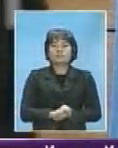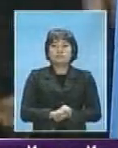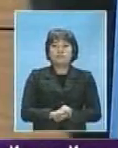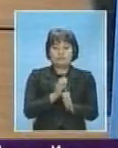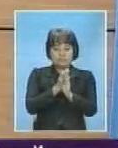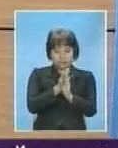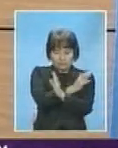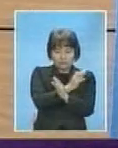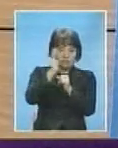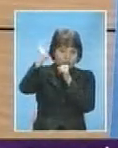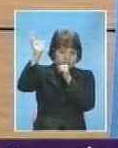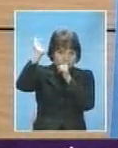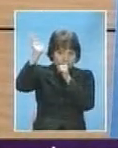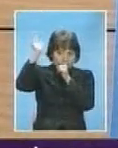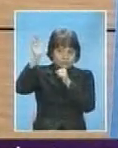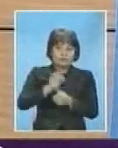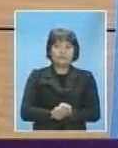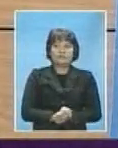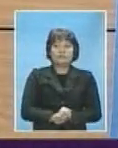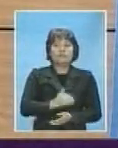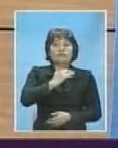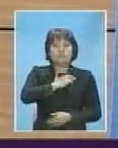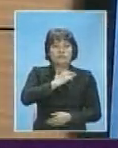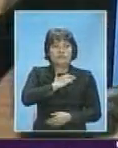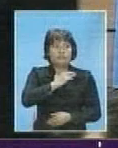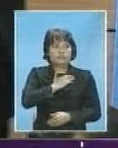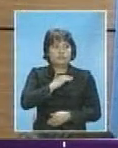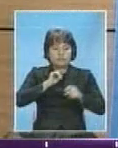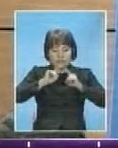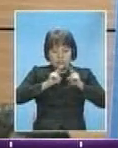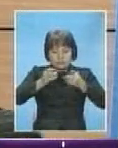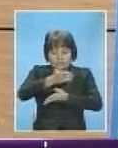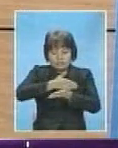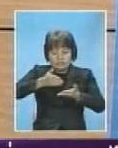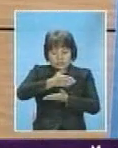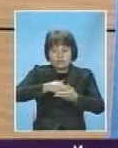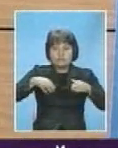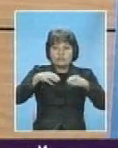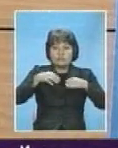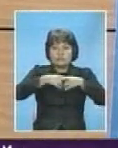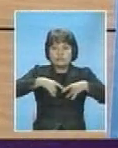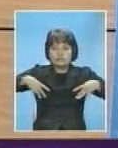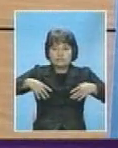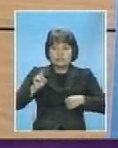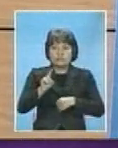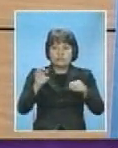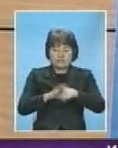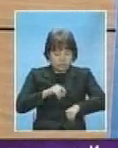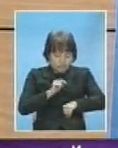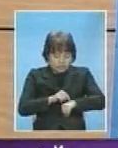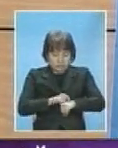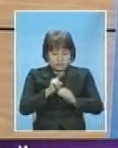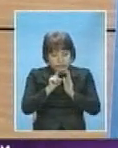นะครับอยากจะขอเรียนว่าได้หารือกับทางวิปฝ่ายค้านนะครับว่าในเรื่องของเวลานั้นหากจะเกินสัก 2-3